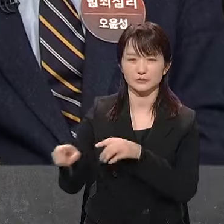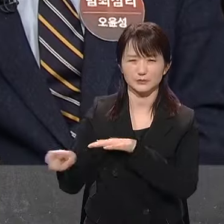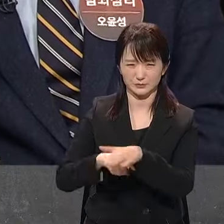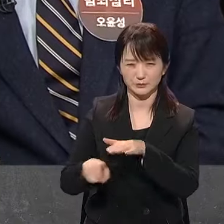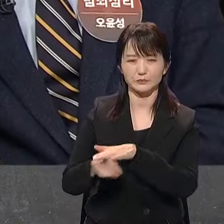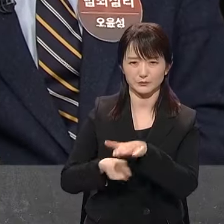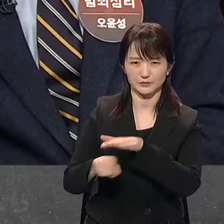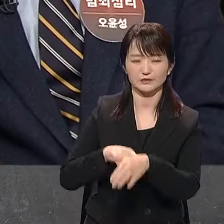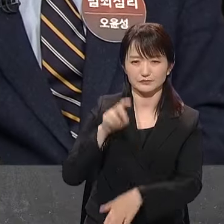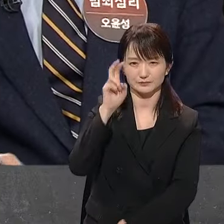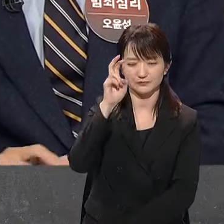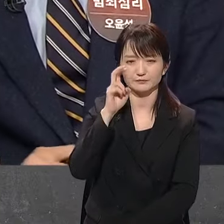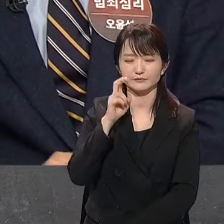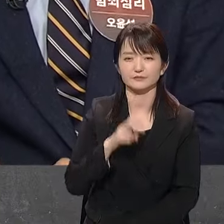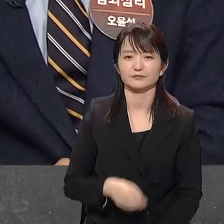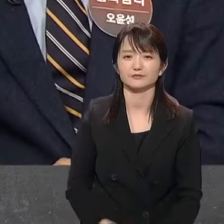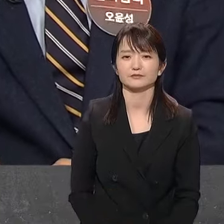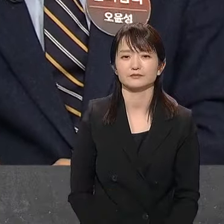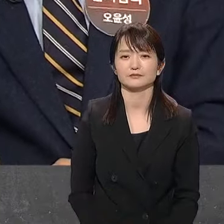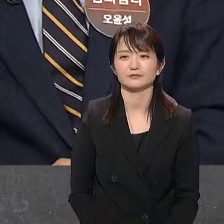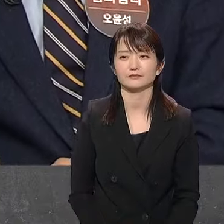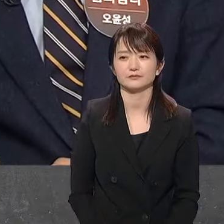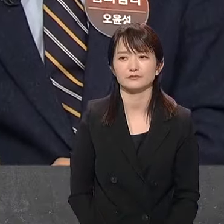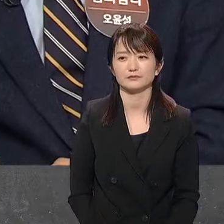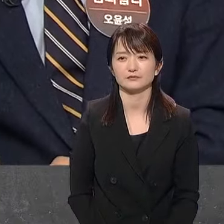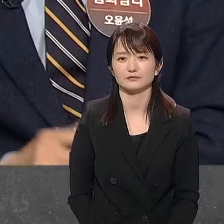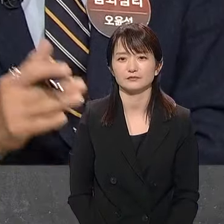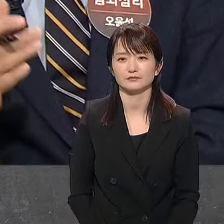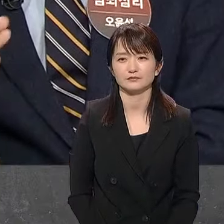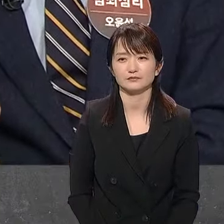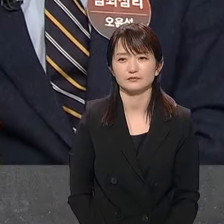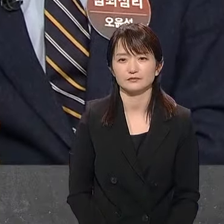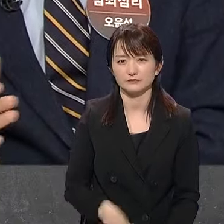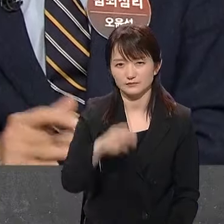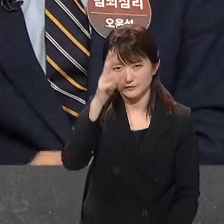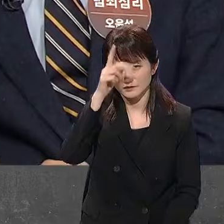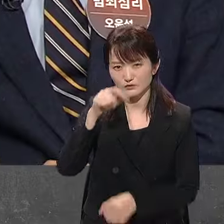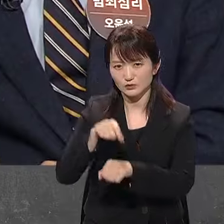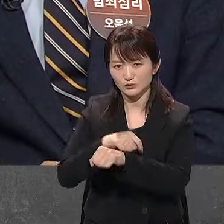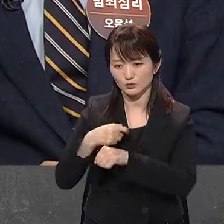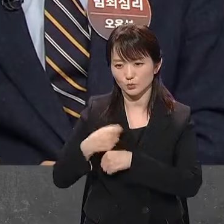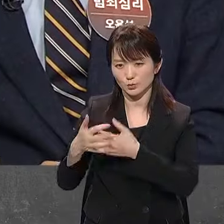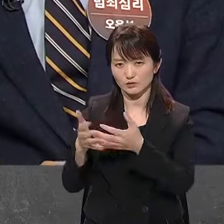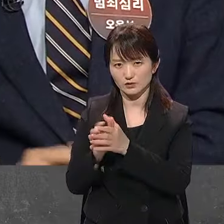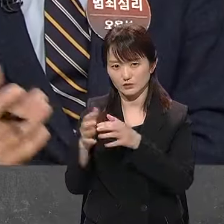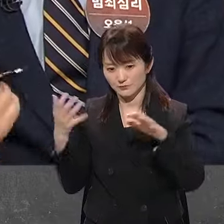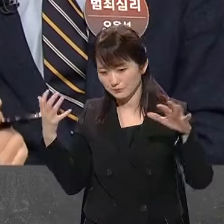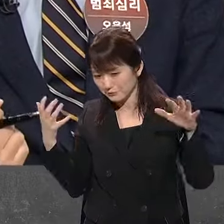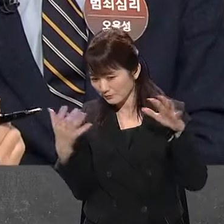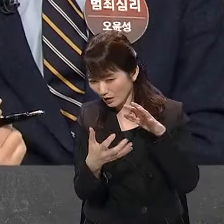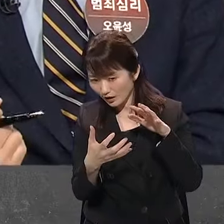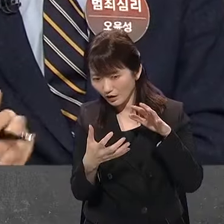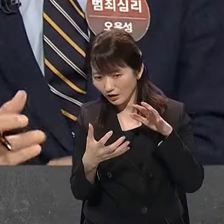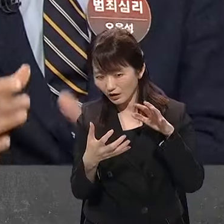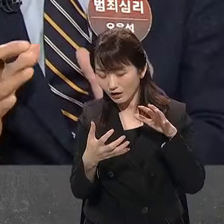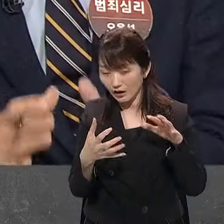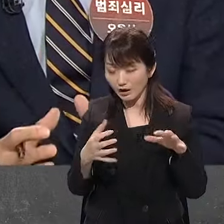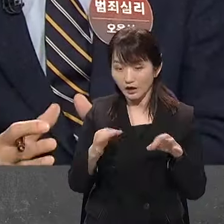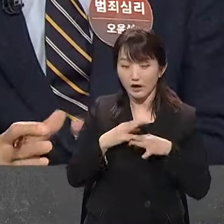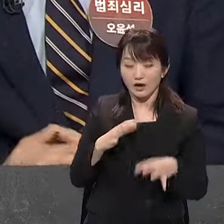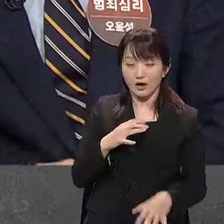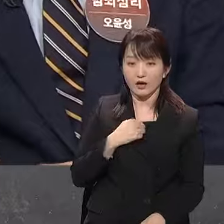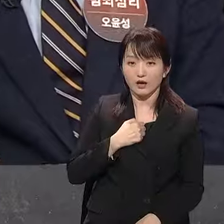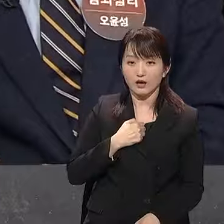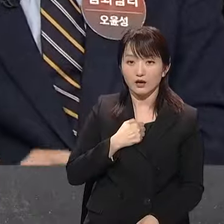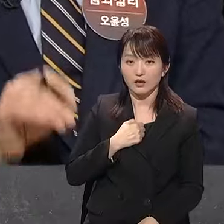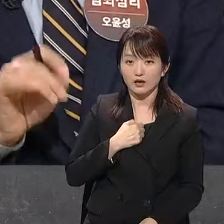해왔던 것으로 보입니다. 그런데 현실적으로 이제 경찰 특공대까지 이제 출동을 하고 하니까 이제 현타가 온 거죠. 현실을